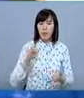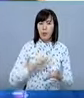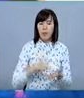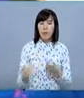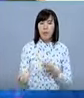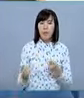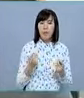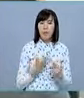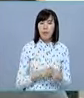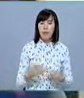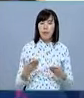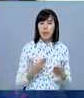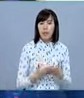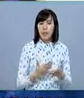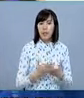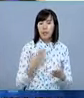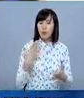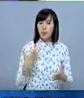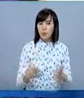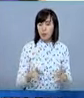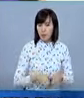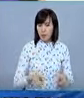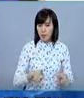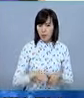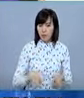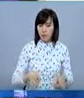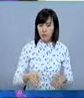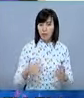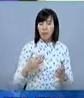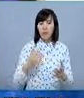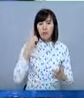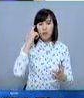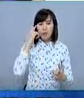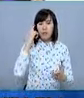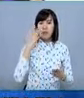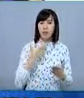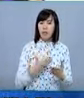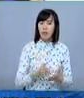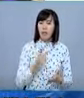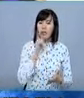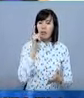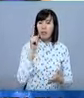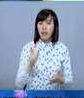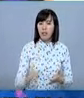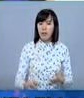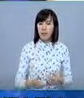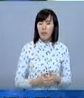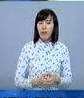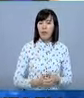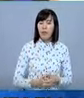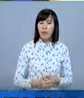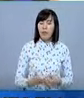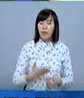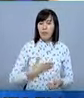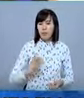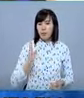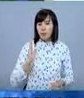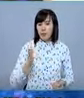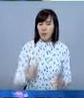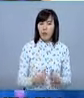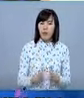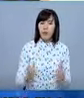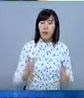сонымен ақылдасып, содан үгіт насихаттап, содан ақыл тыңдап отқан жастарға ойлаймын ертең үлкен